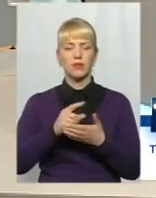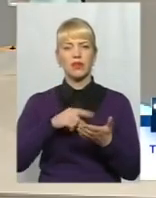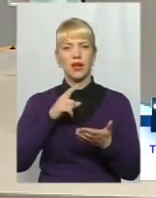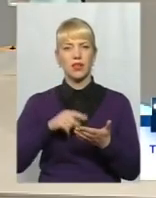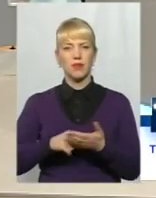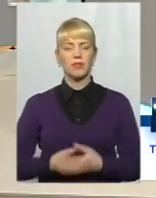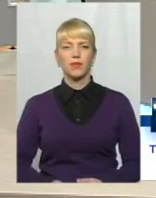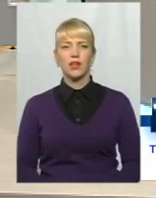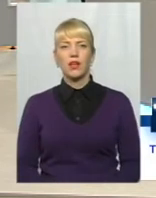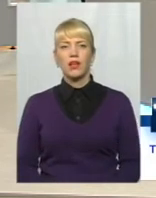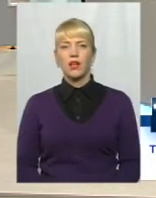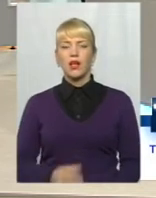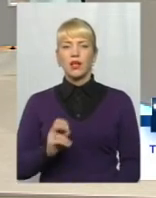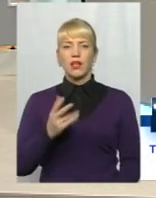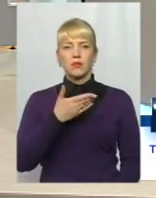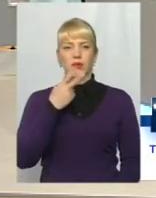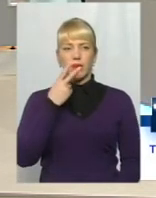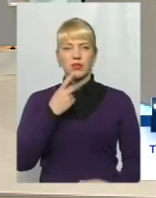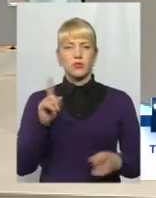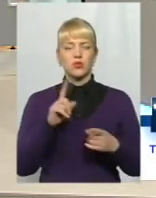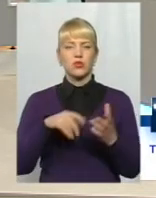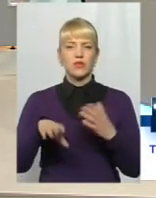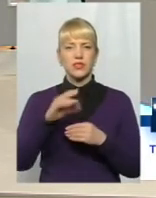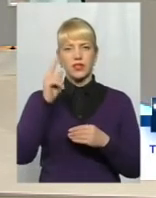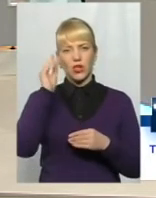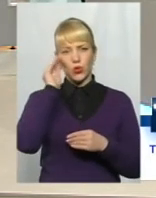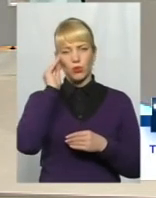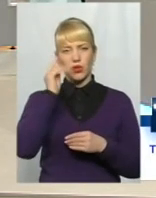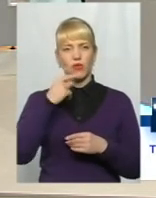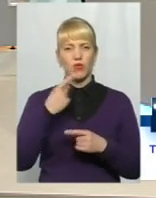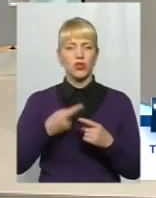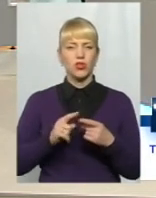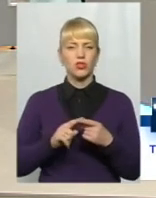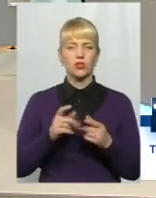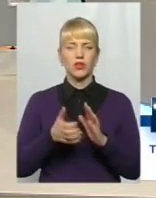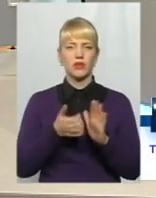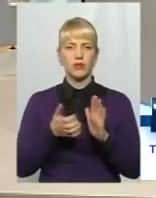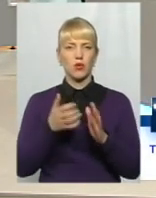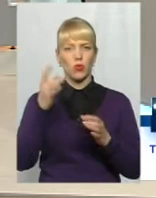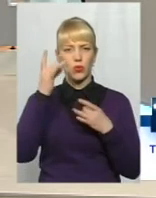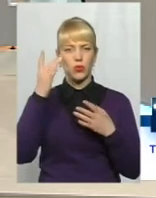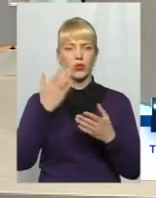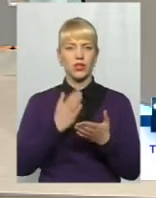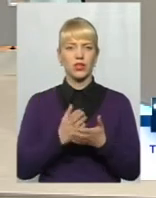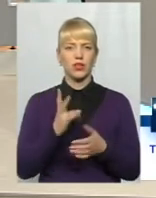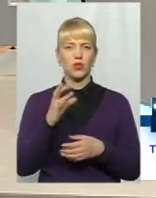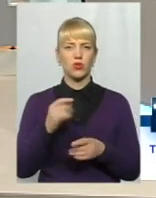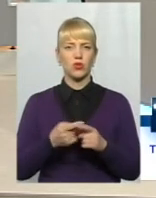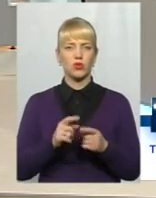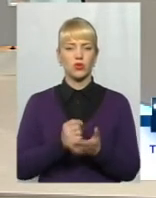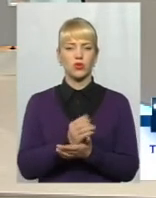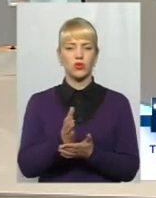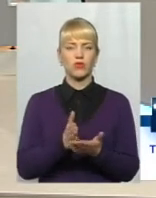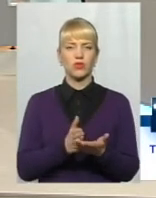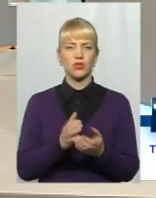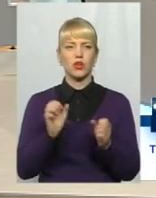ми бачимо, в принципі, майже всі думки так говорять про одне, що брак культури він все ж таки є. А от з приводу